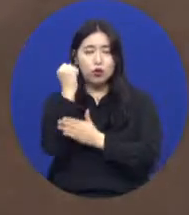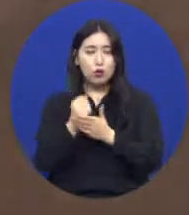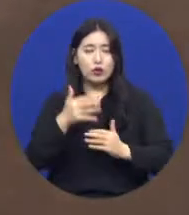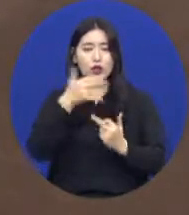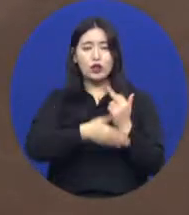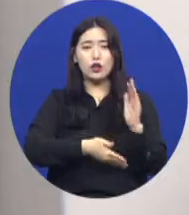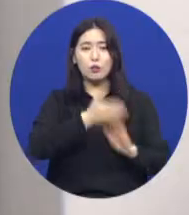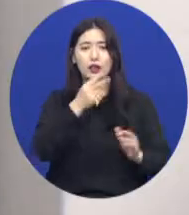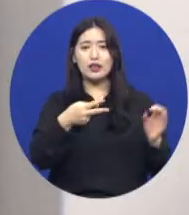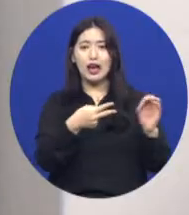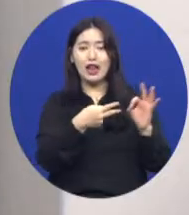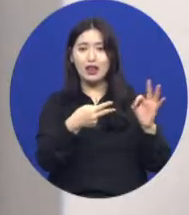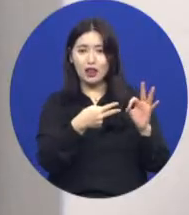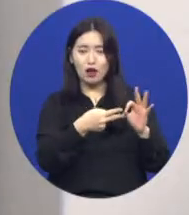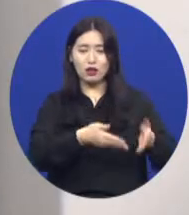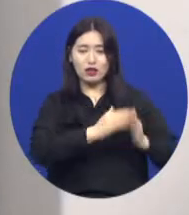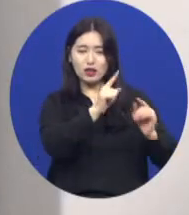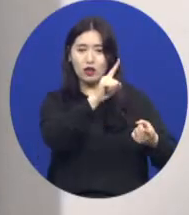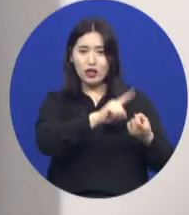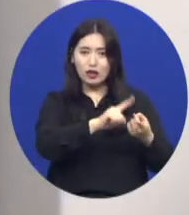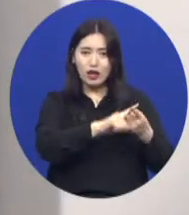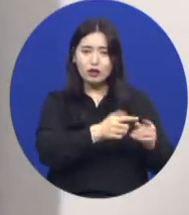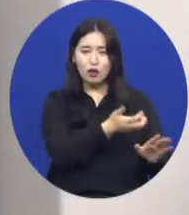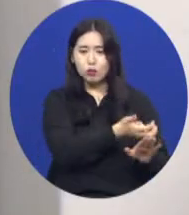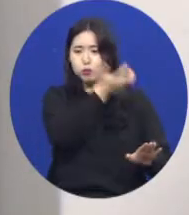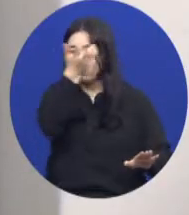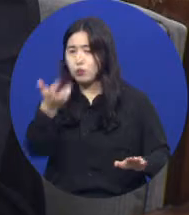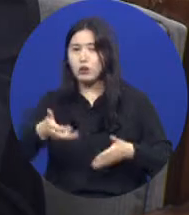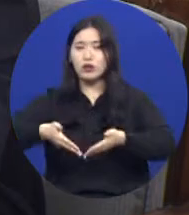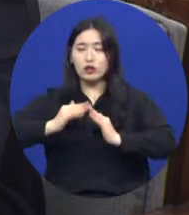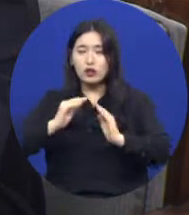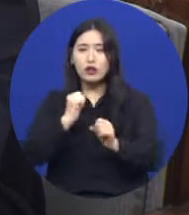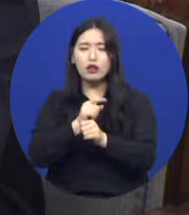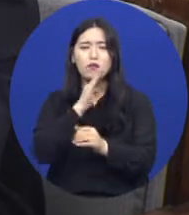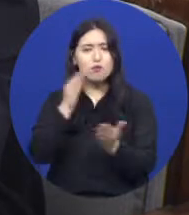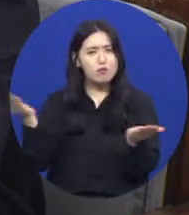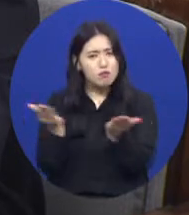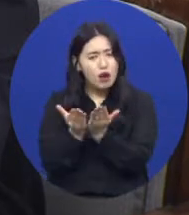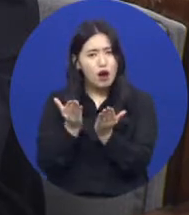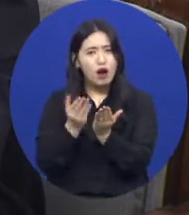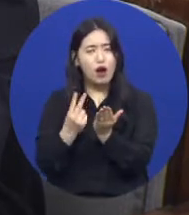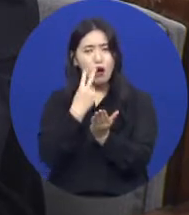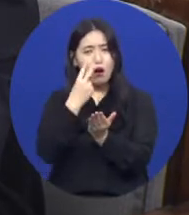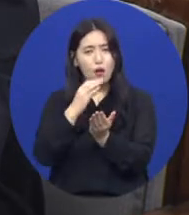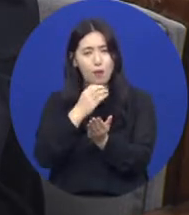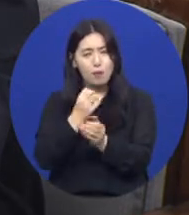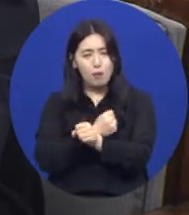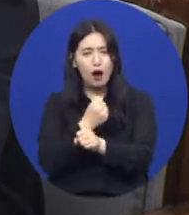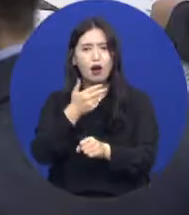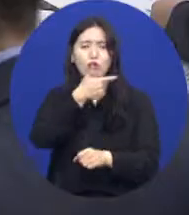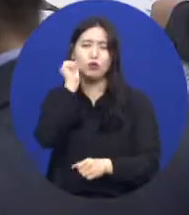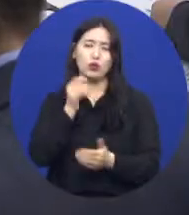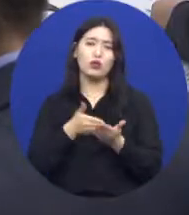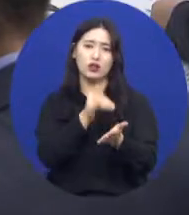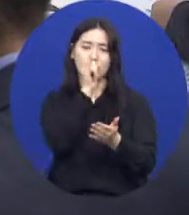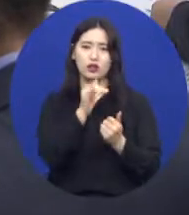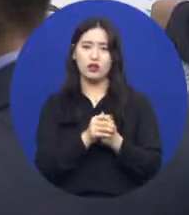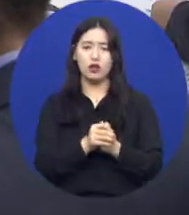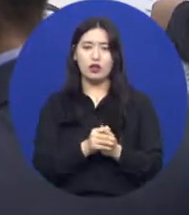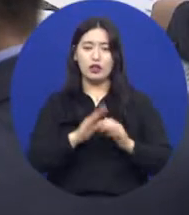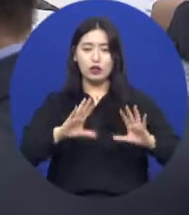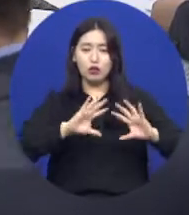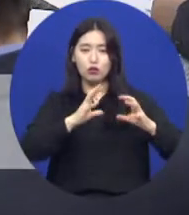서귀포시 안덕면의 동광 레이더 시설을 산지로 옮겨 설치하는 당위성 파악이 부족하다는 지적도 나왔습니다.